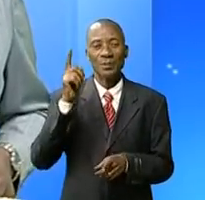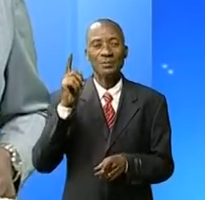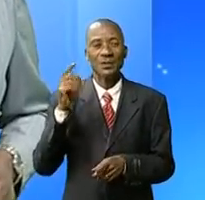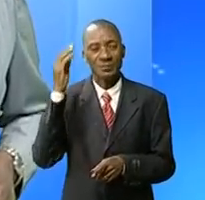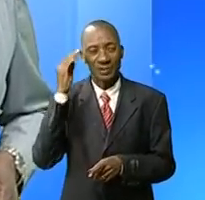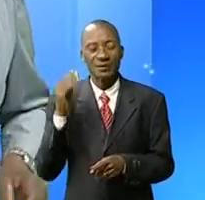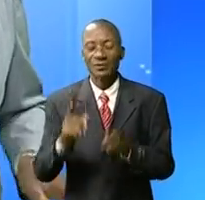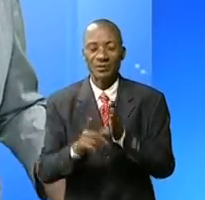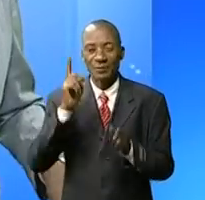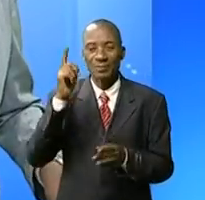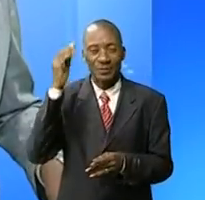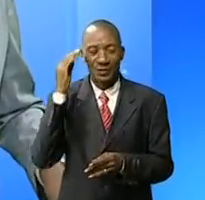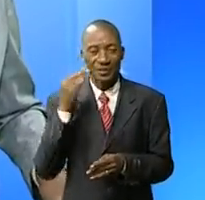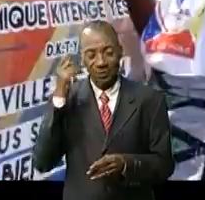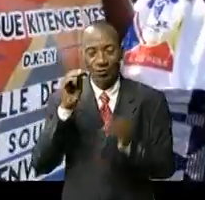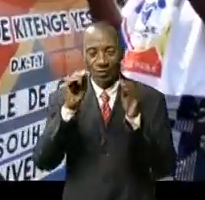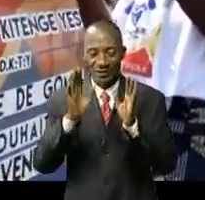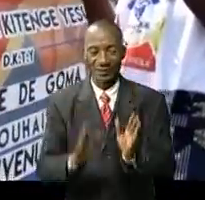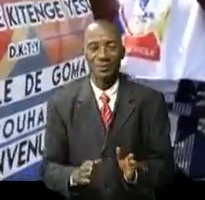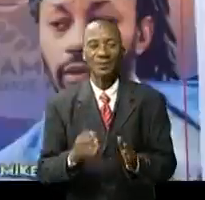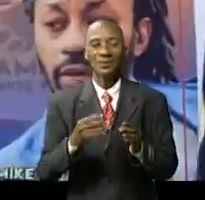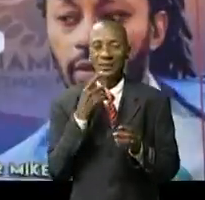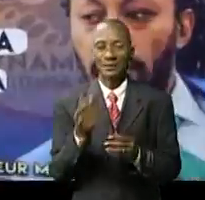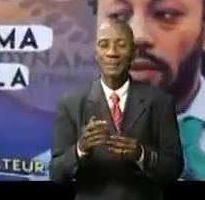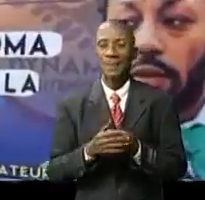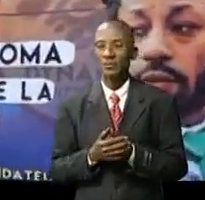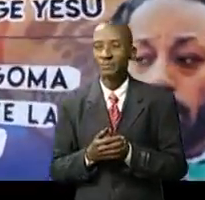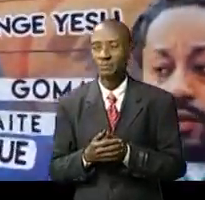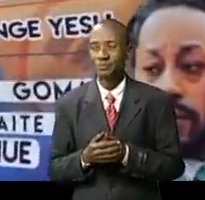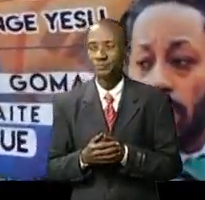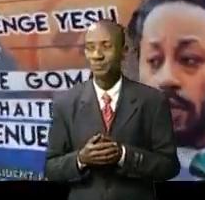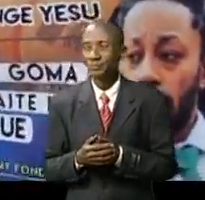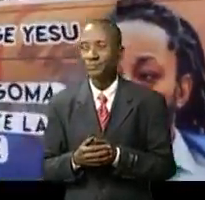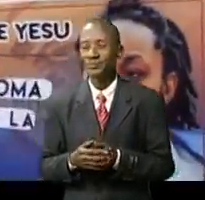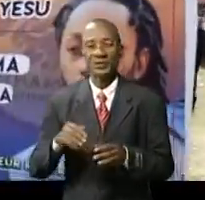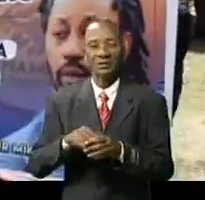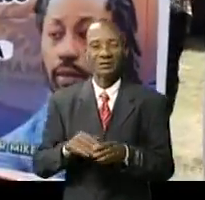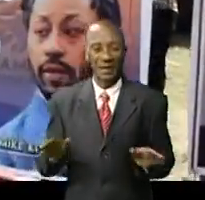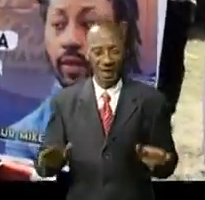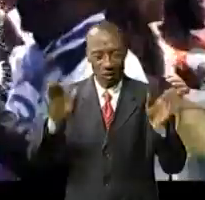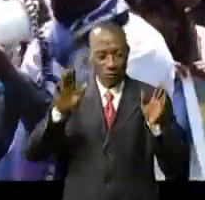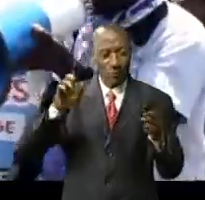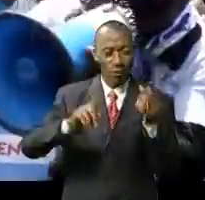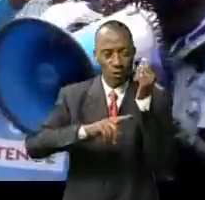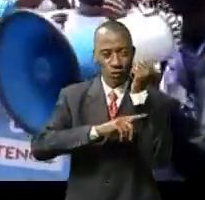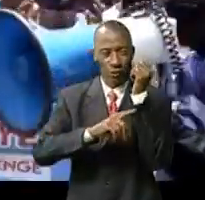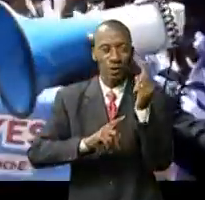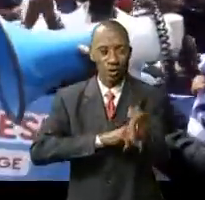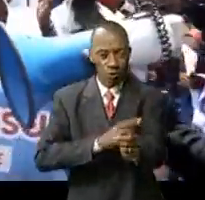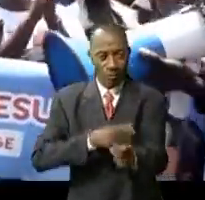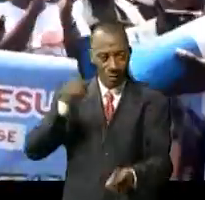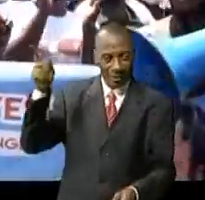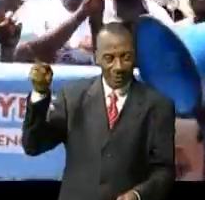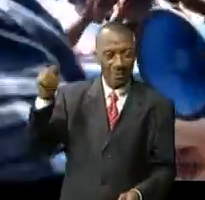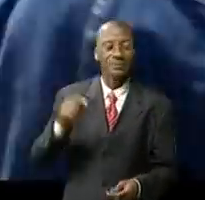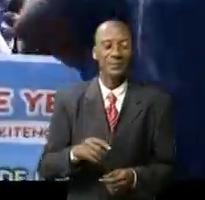des frais hospitaliers. Rodépanda. À l'aéroport international de Goma, le membre du parti La Dynamique Kitenge